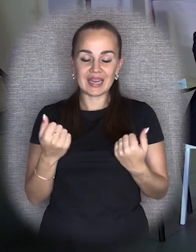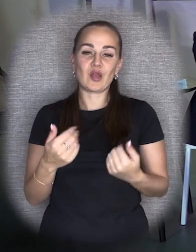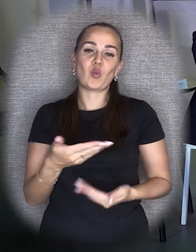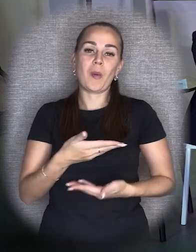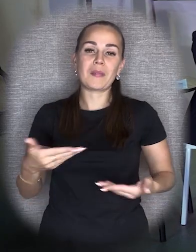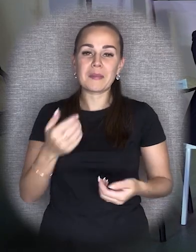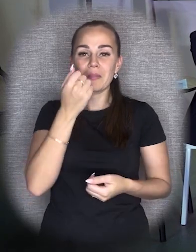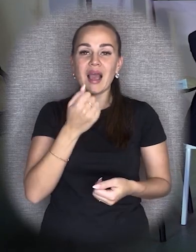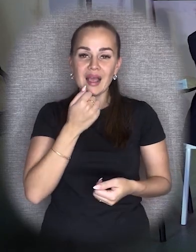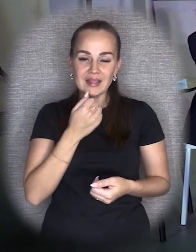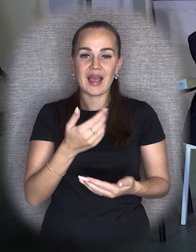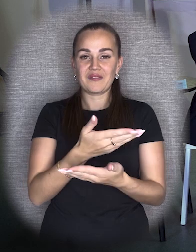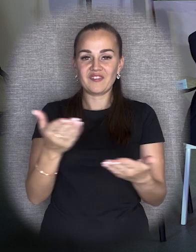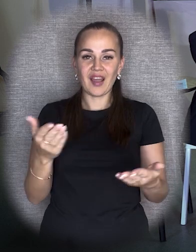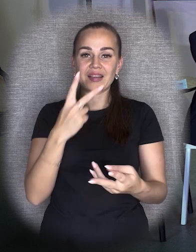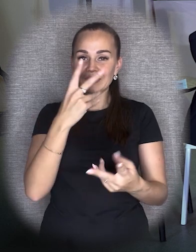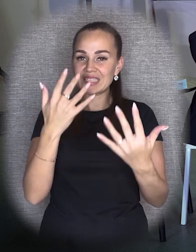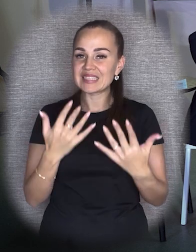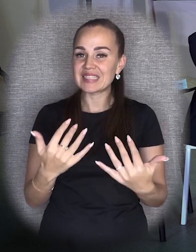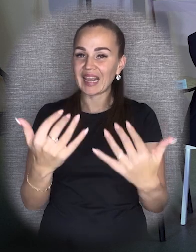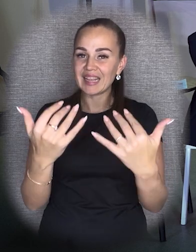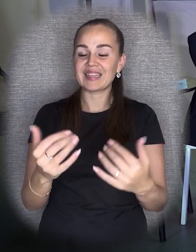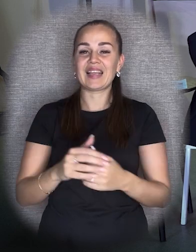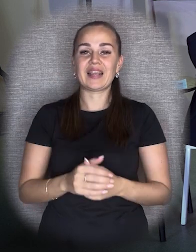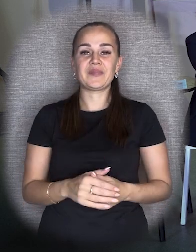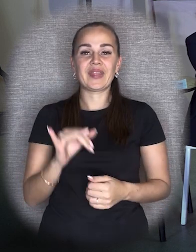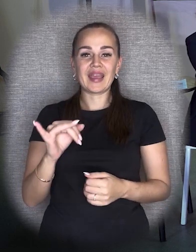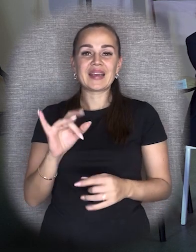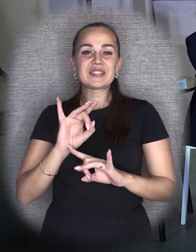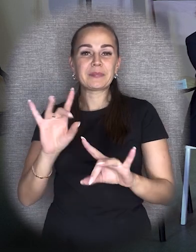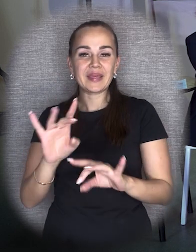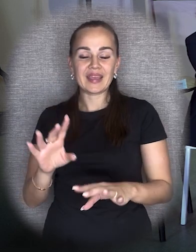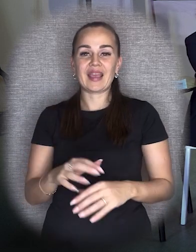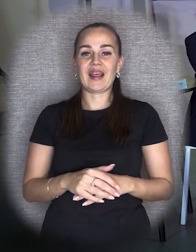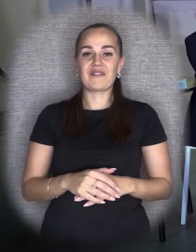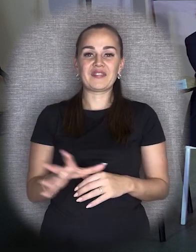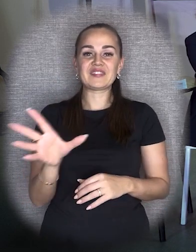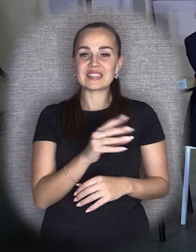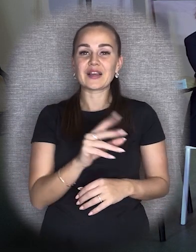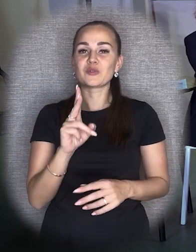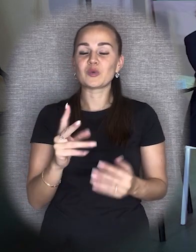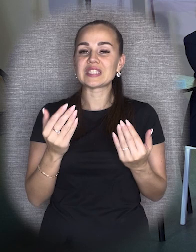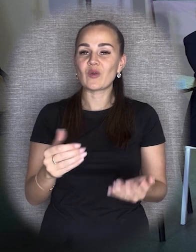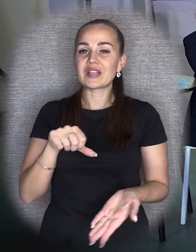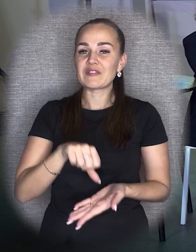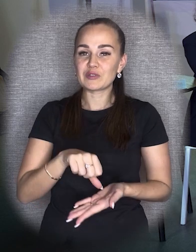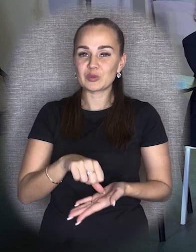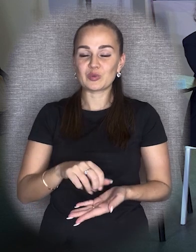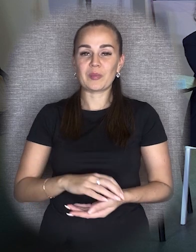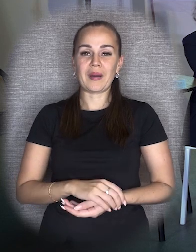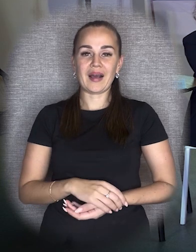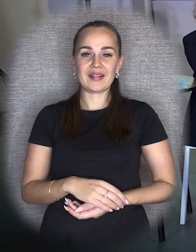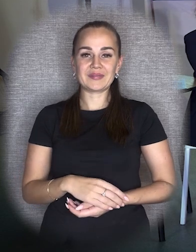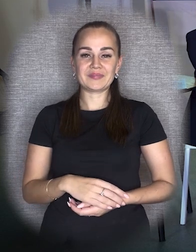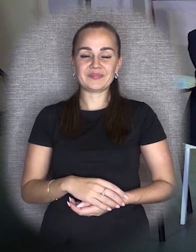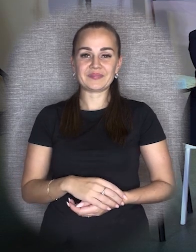благодарю наших зрителей, наших спикеров: Иннокентий Иванов, Елизавета Павлычева, Ингмар